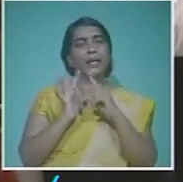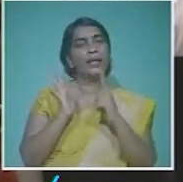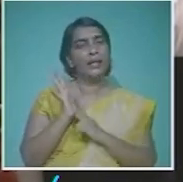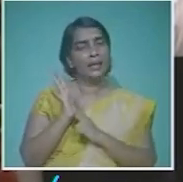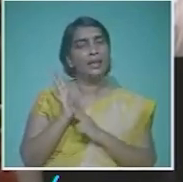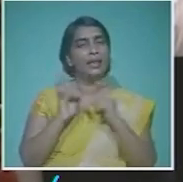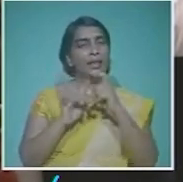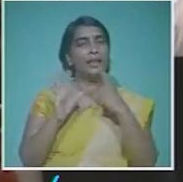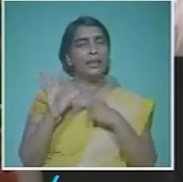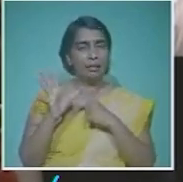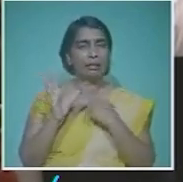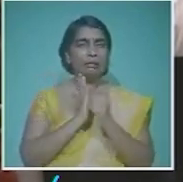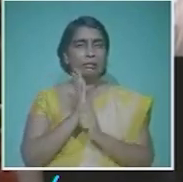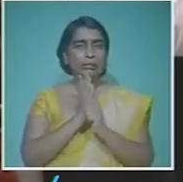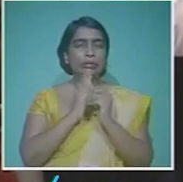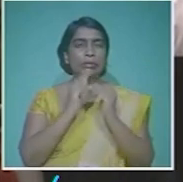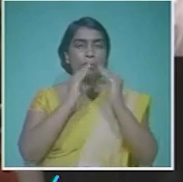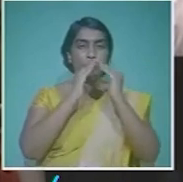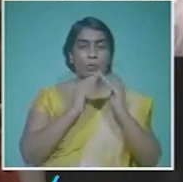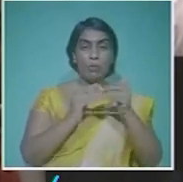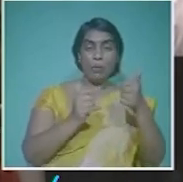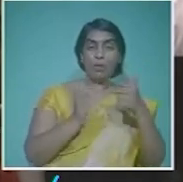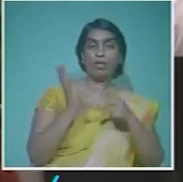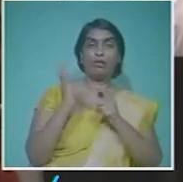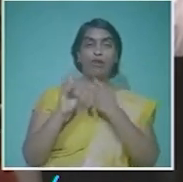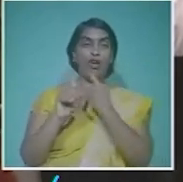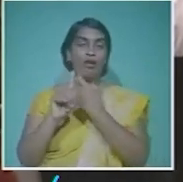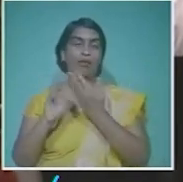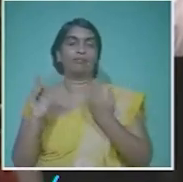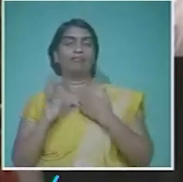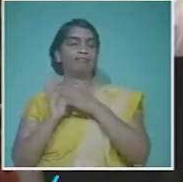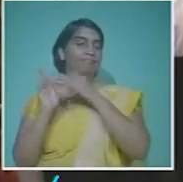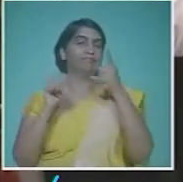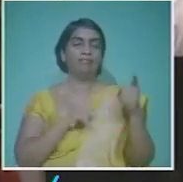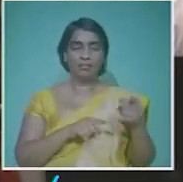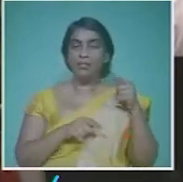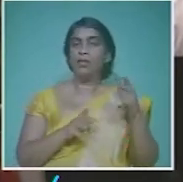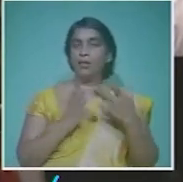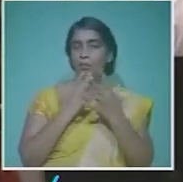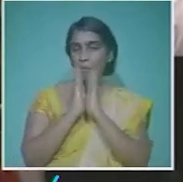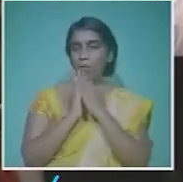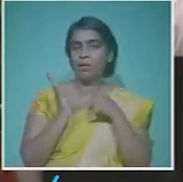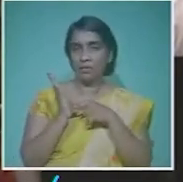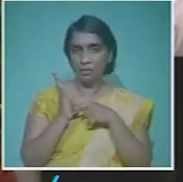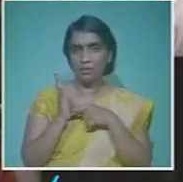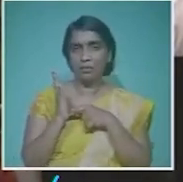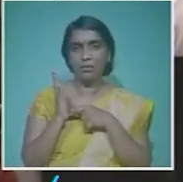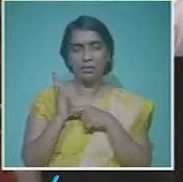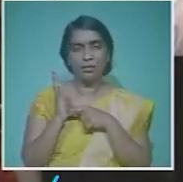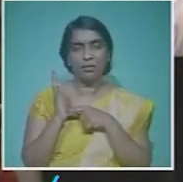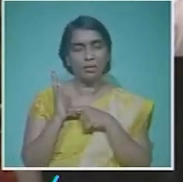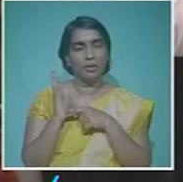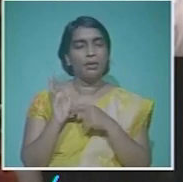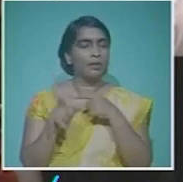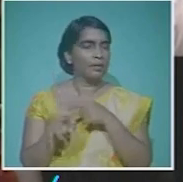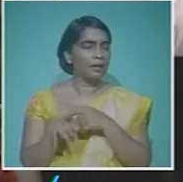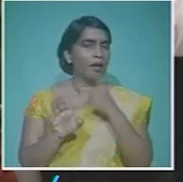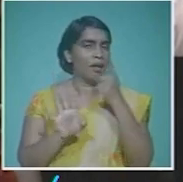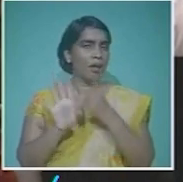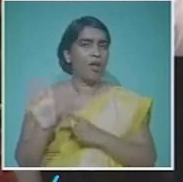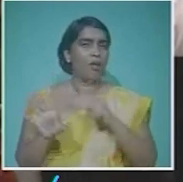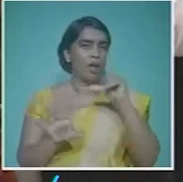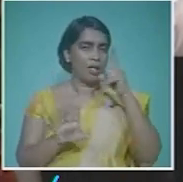මුඩුක්ක කොරියාවේ සිට සැම්සන් කොරියාව දක්වා කියලා ඒ පොතේ එක තැනක් මම උපුටා ගන්න කැමතියි මීට